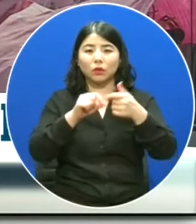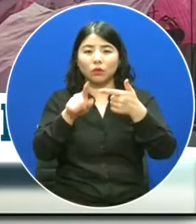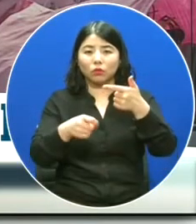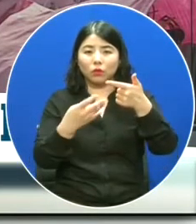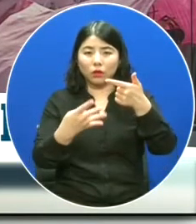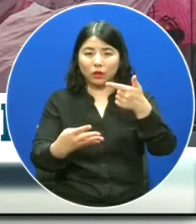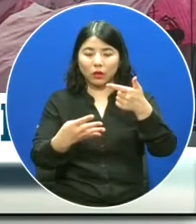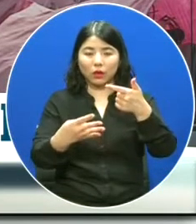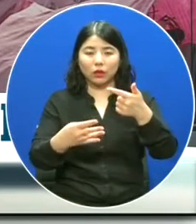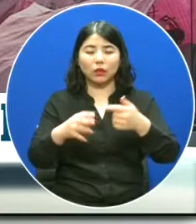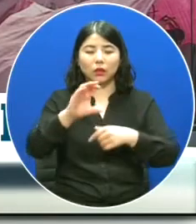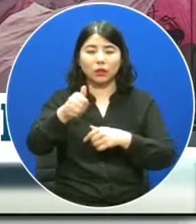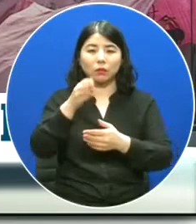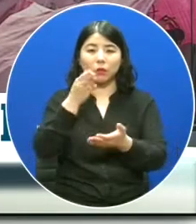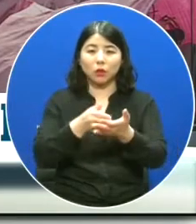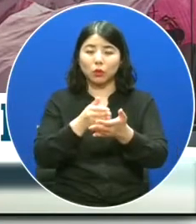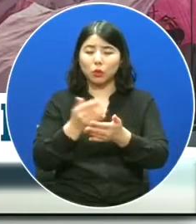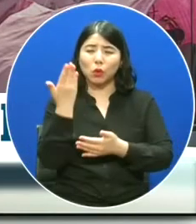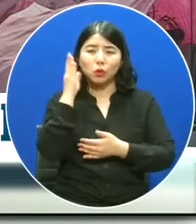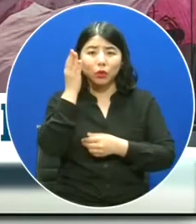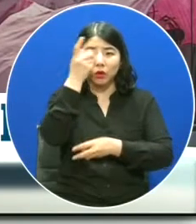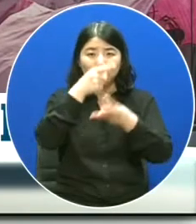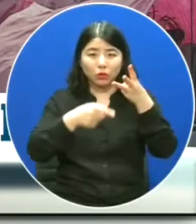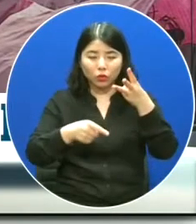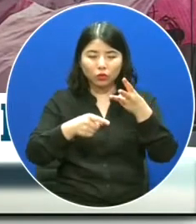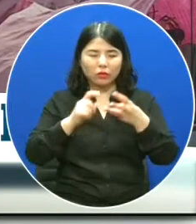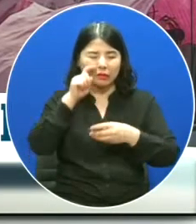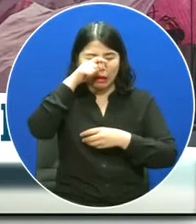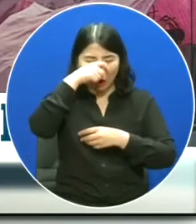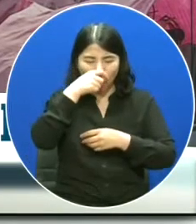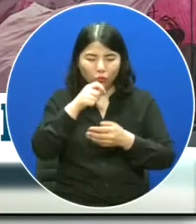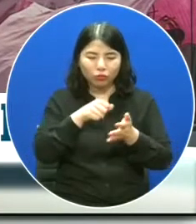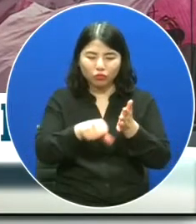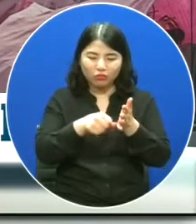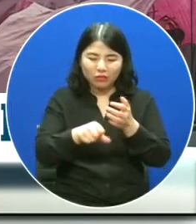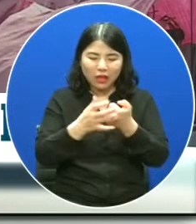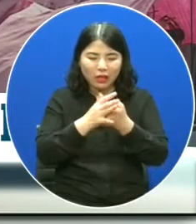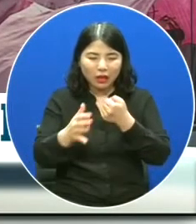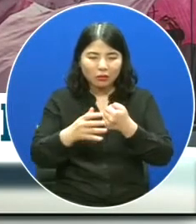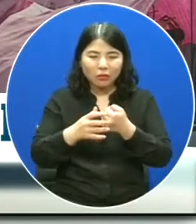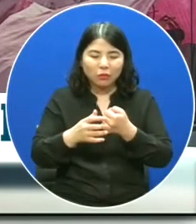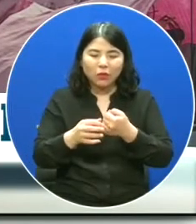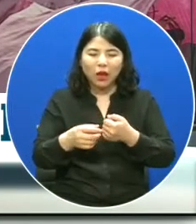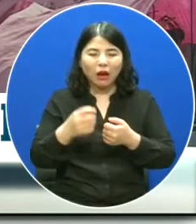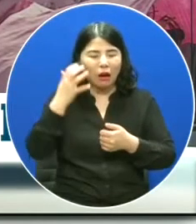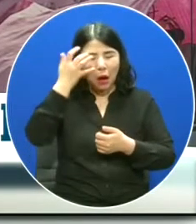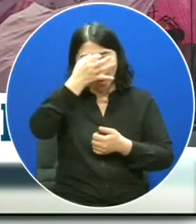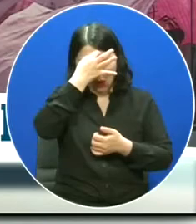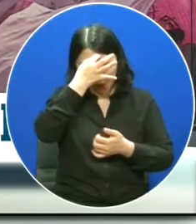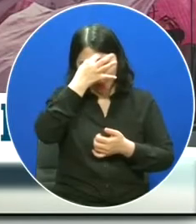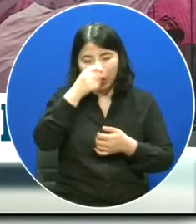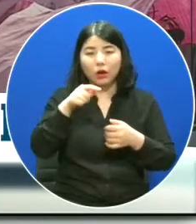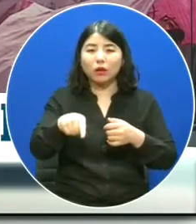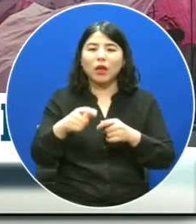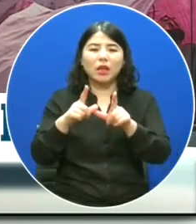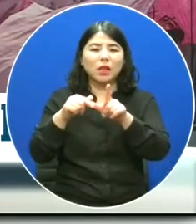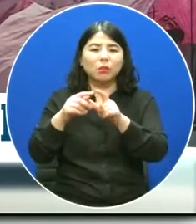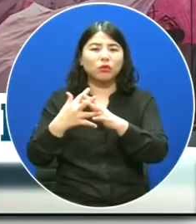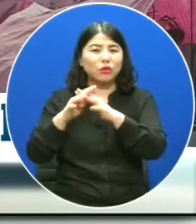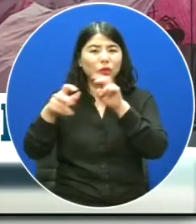6월 4일 CJ 뉴스는 최근 청주시가 폐기물로 몸살을 앓고 있는 가운데 일부